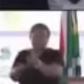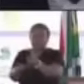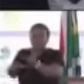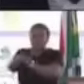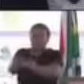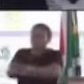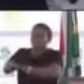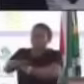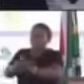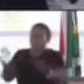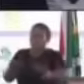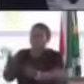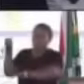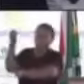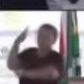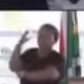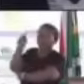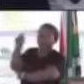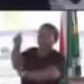endaweni yasemkhanya kude